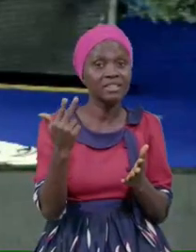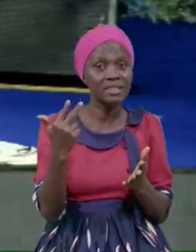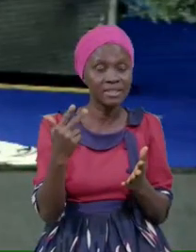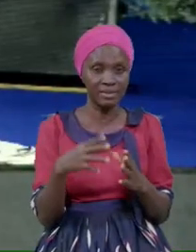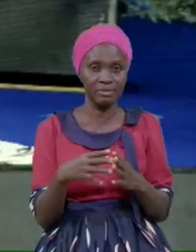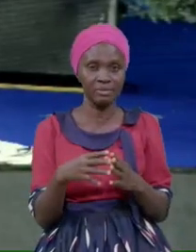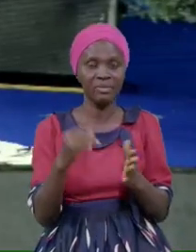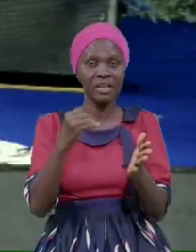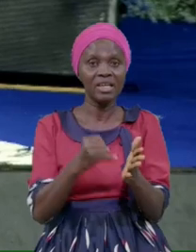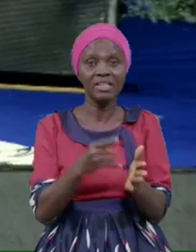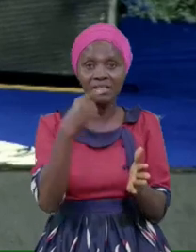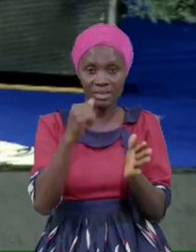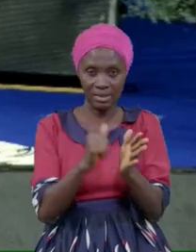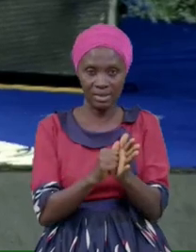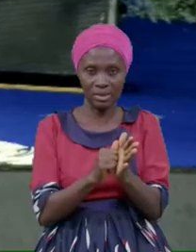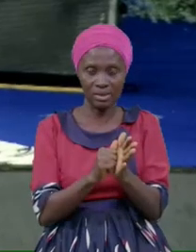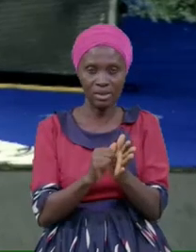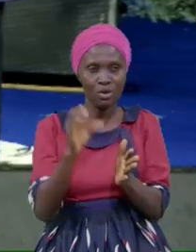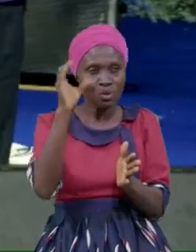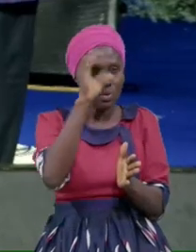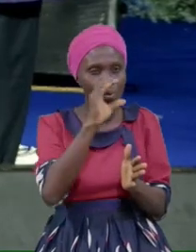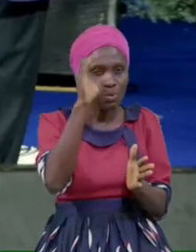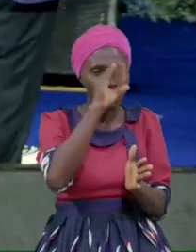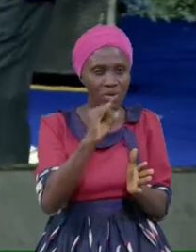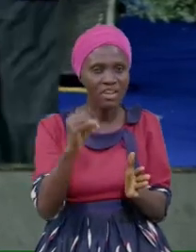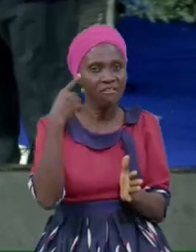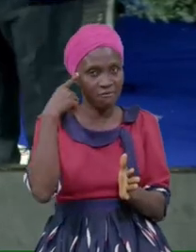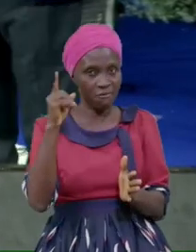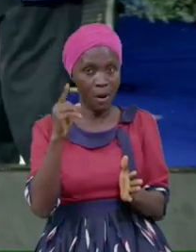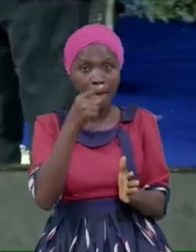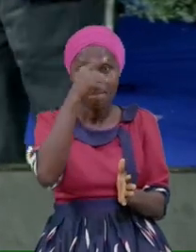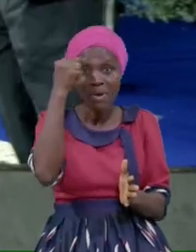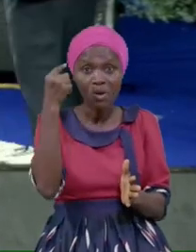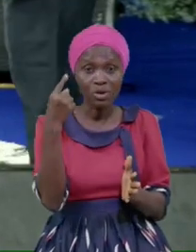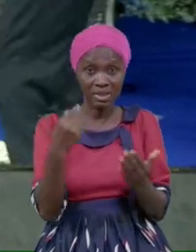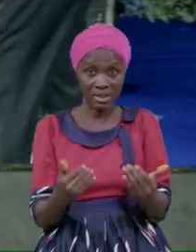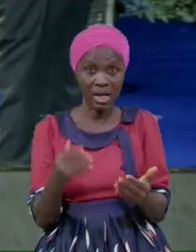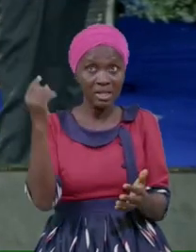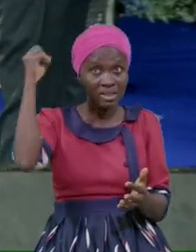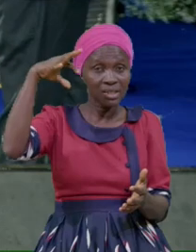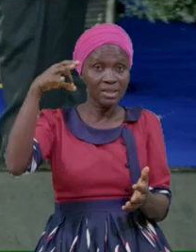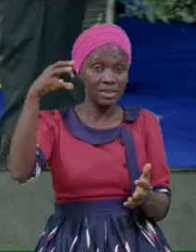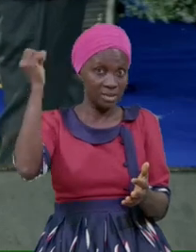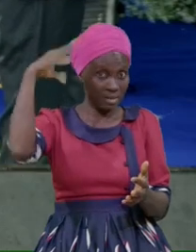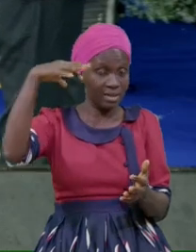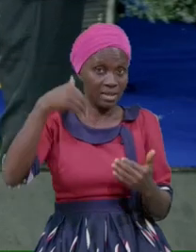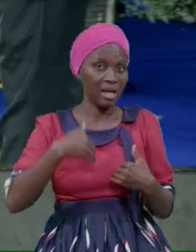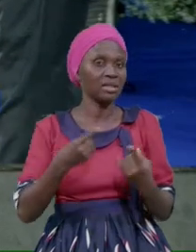Verset 13, il dit, en attendant, parce que la grâce est maintenant venue, je peux